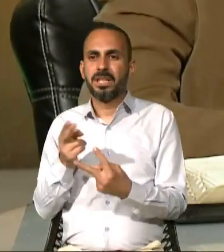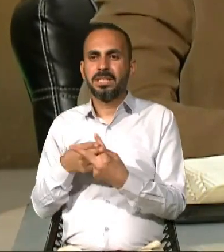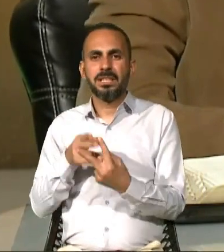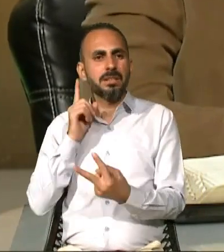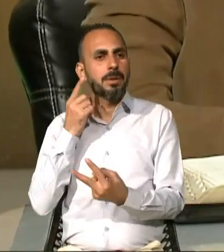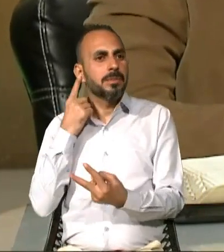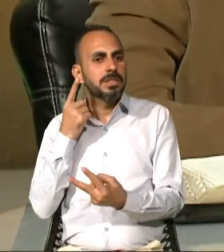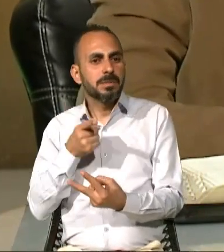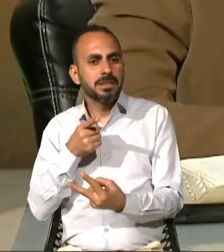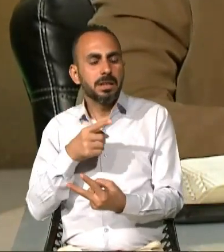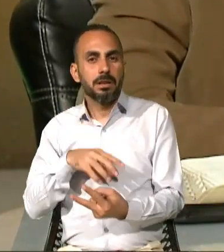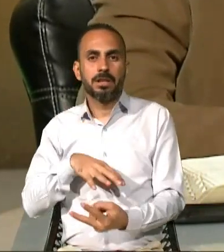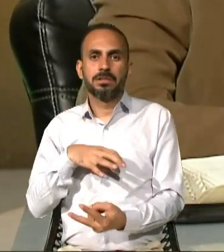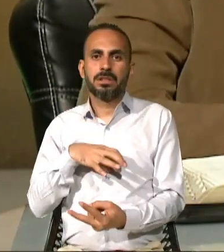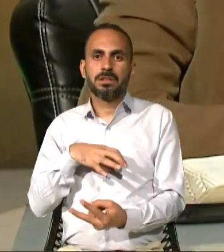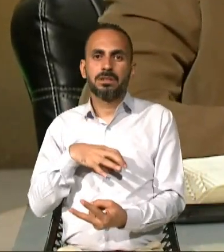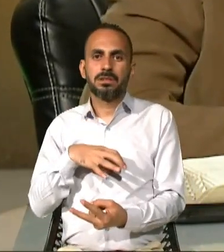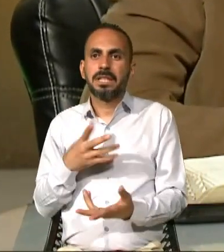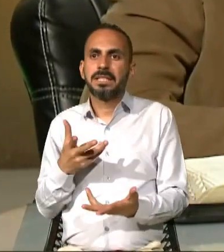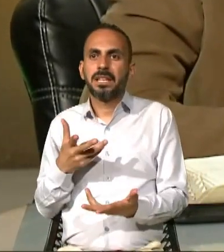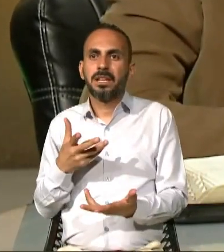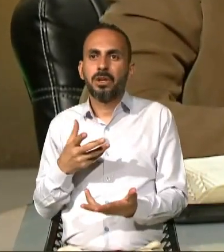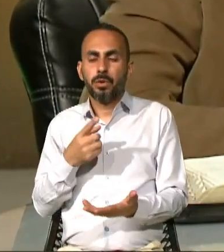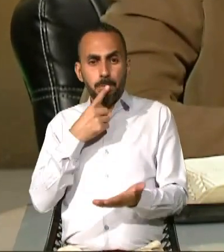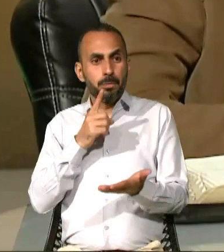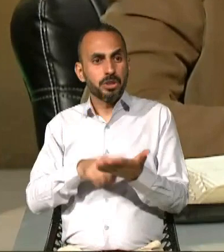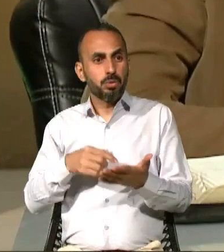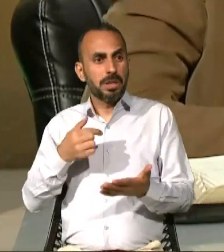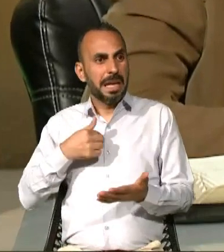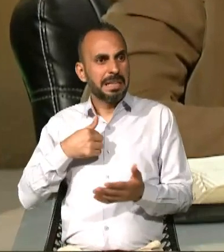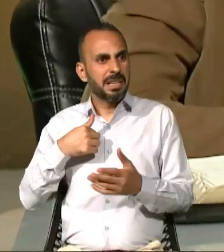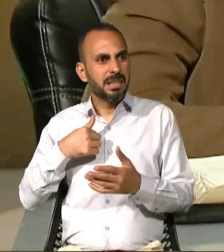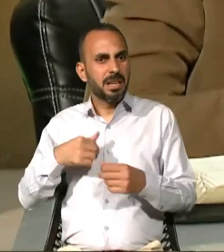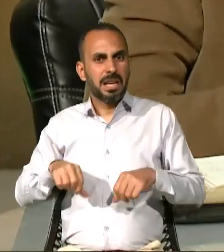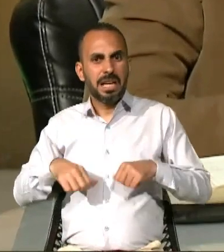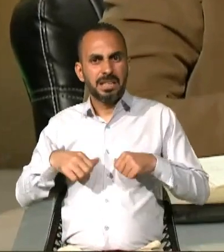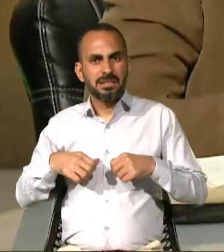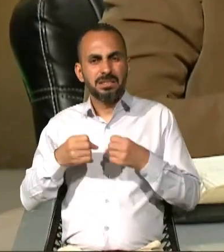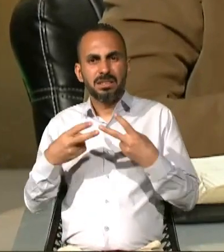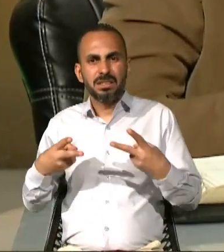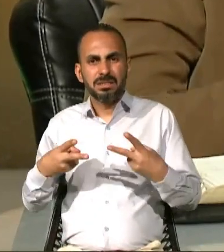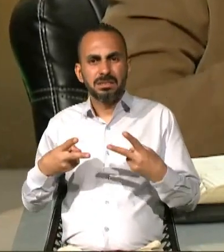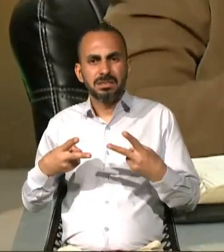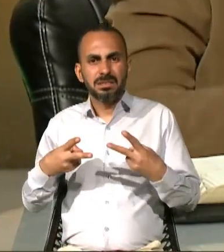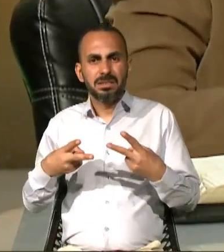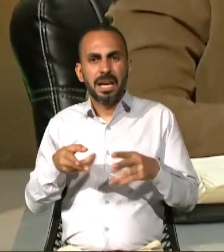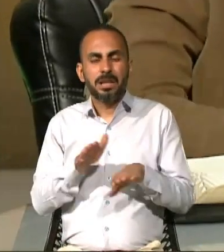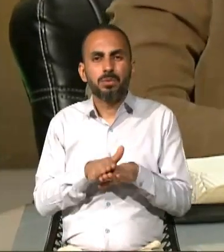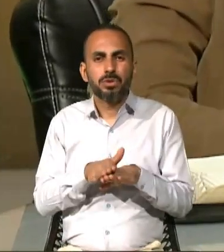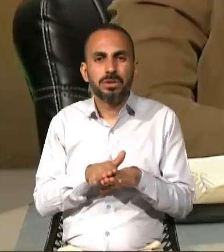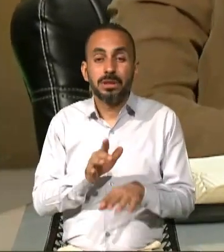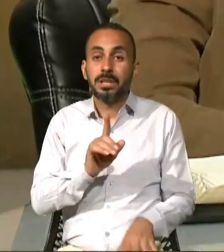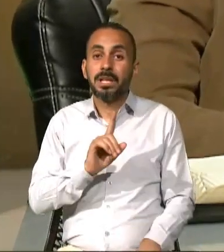كانه ايه ده؟ هو انا حياتي هتتاخد؟ لا، هو مش حياتي هتتاخد، ده حياتي